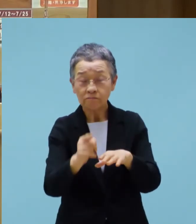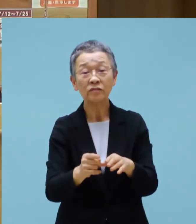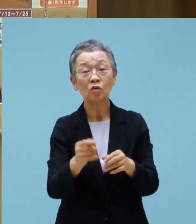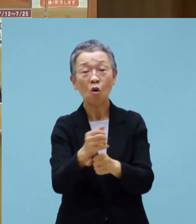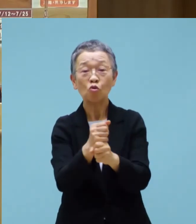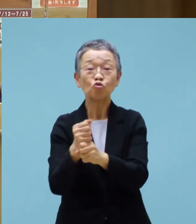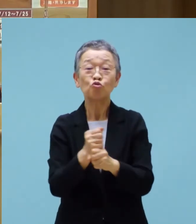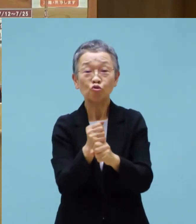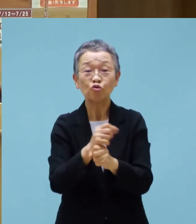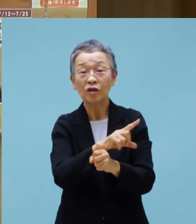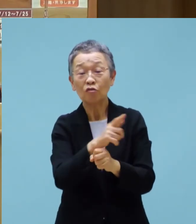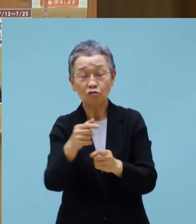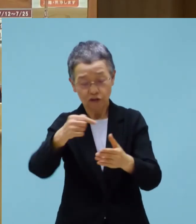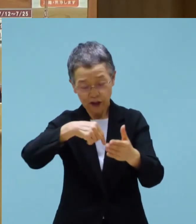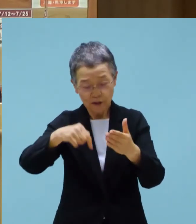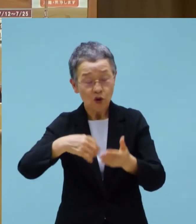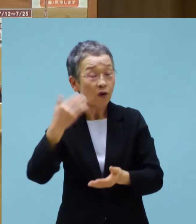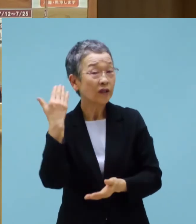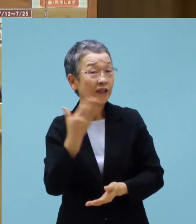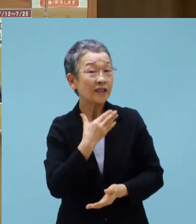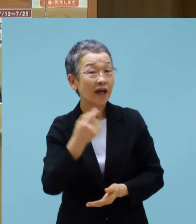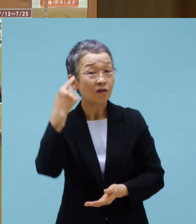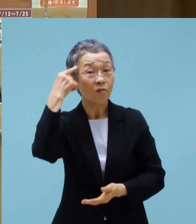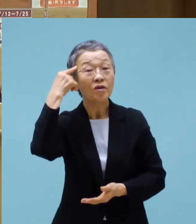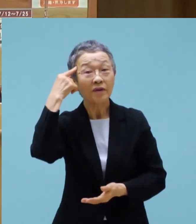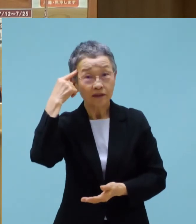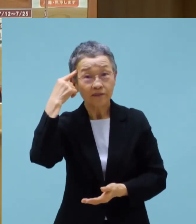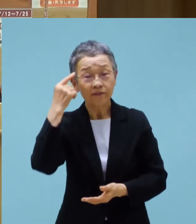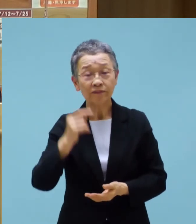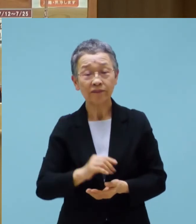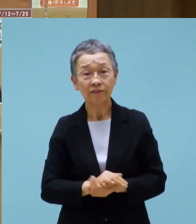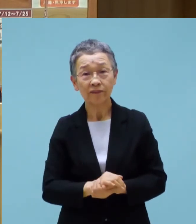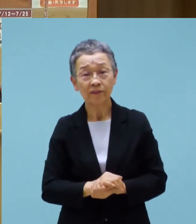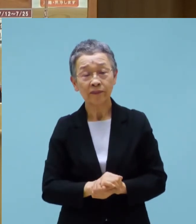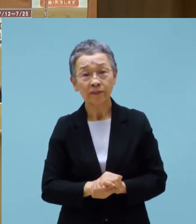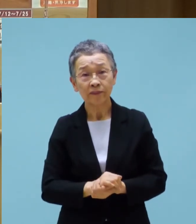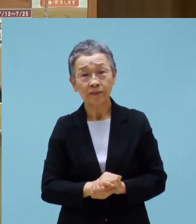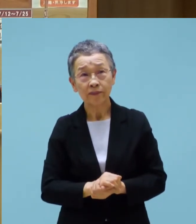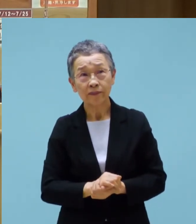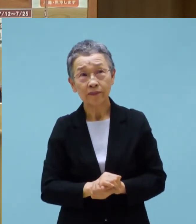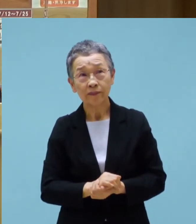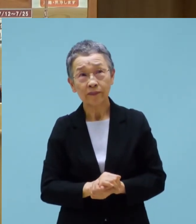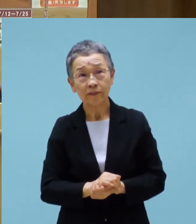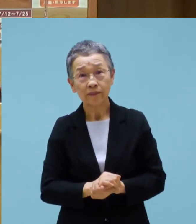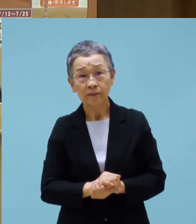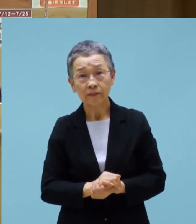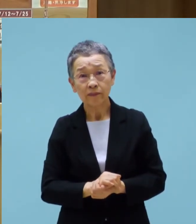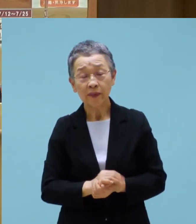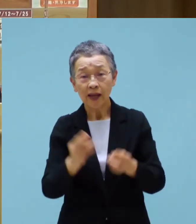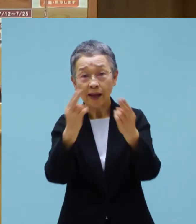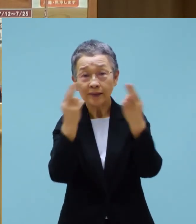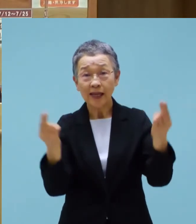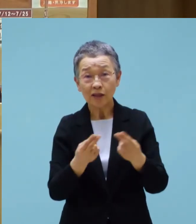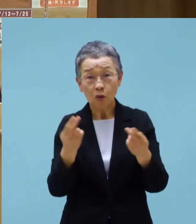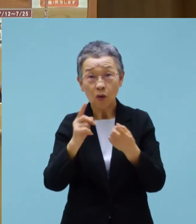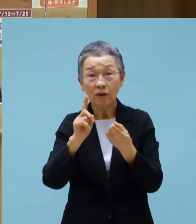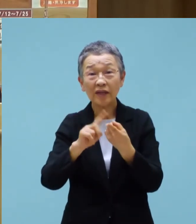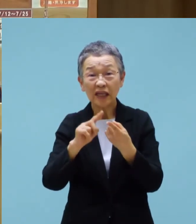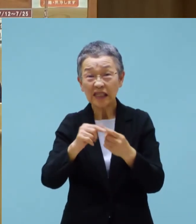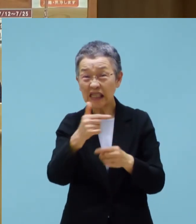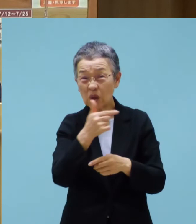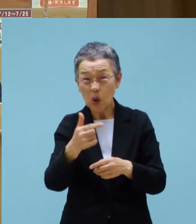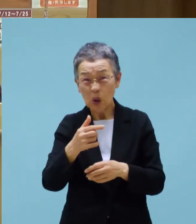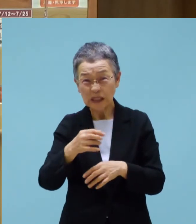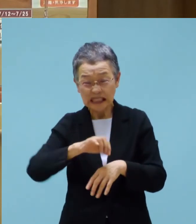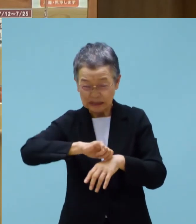お伺いできればと思います。はい、2点目になるんですけれども、 全道的に厳しい暑さが続い